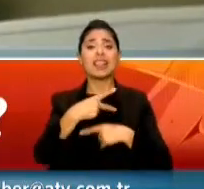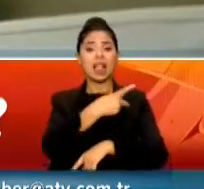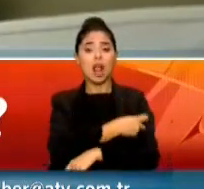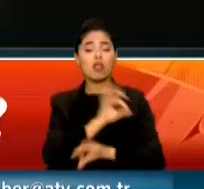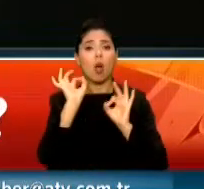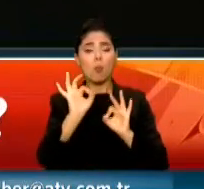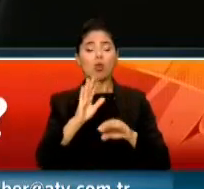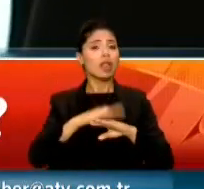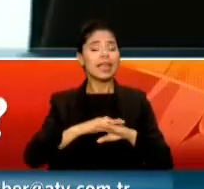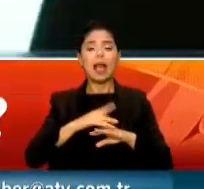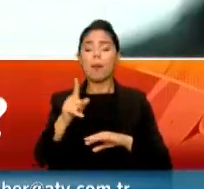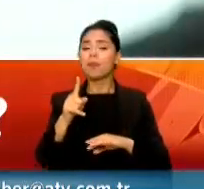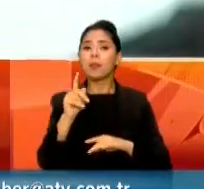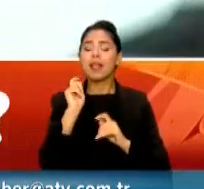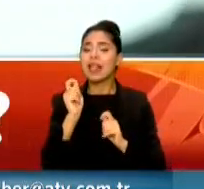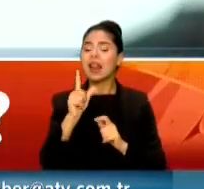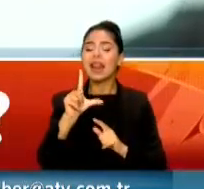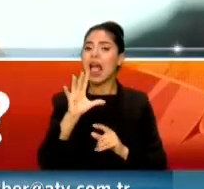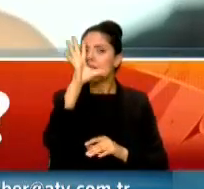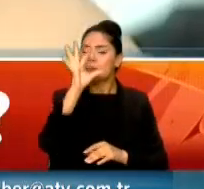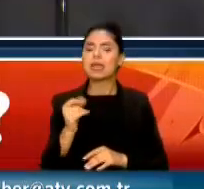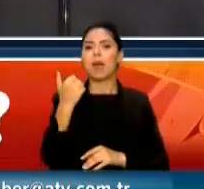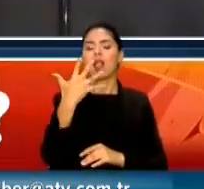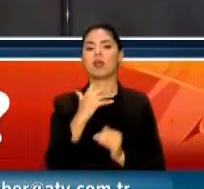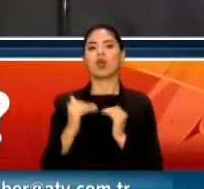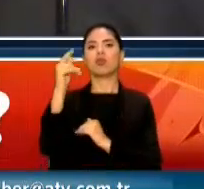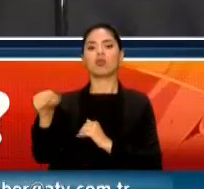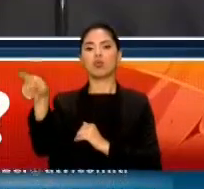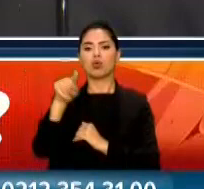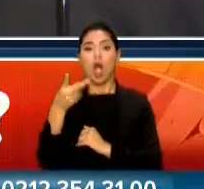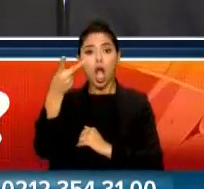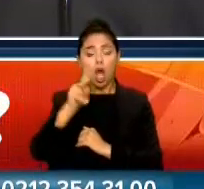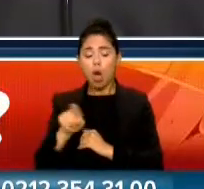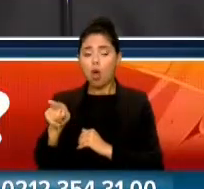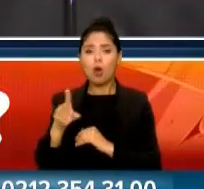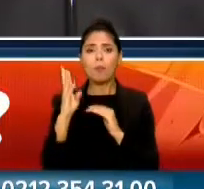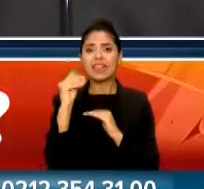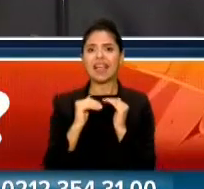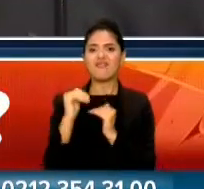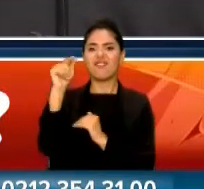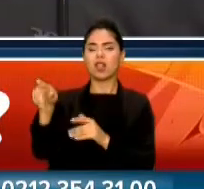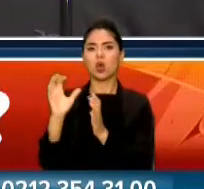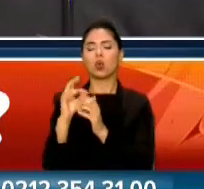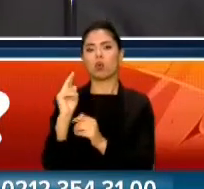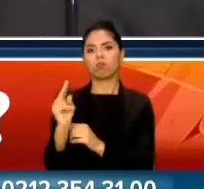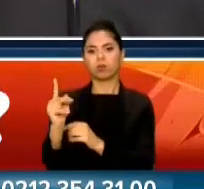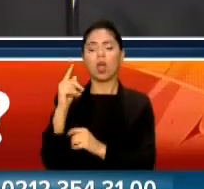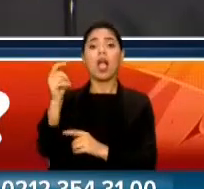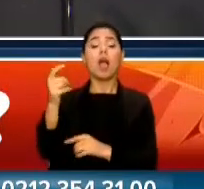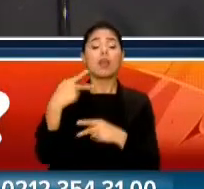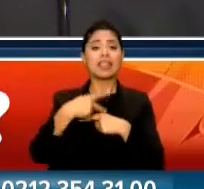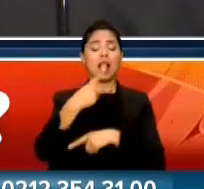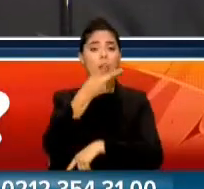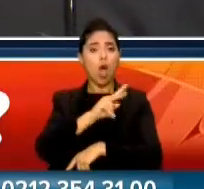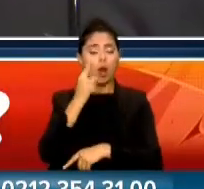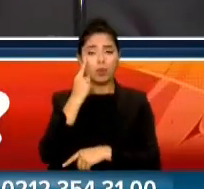mutlaka yaptırması gerekenler 65 yaş ve üstü çünkü ölümlerin bir kısmı bu grupta zatürre